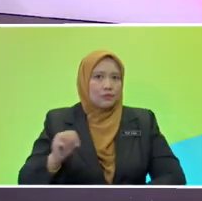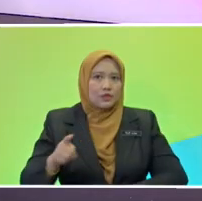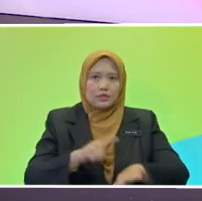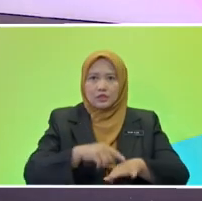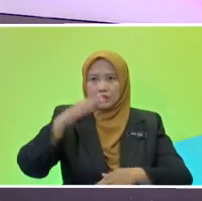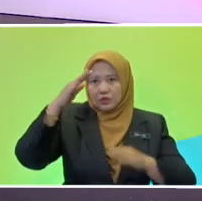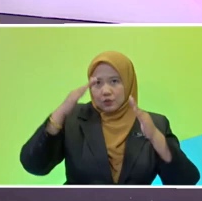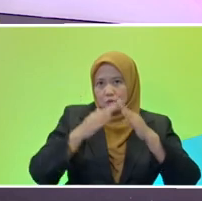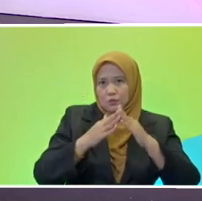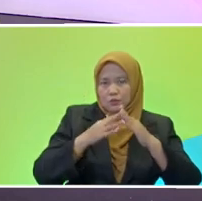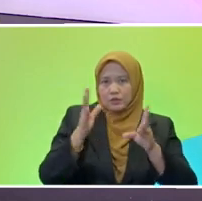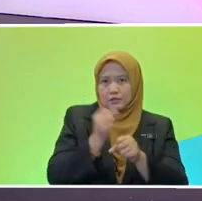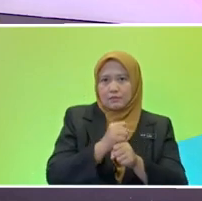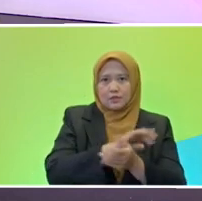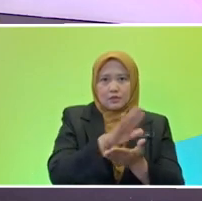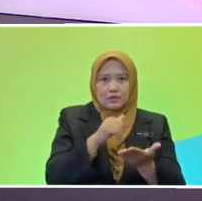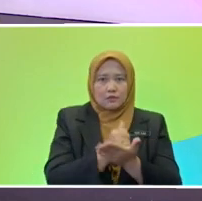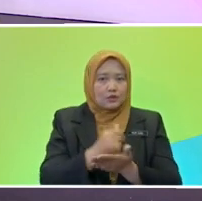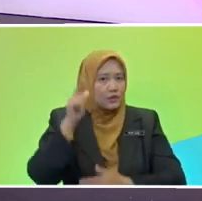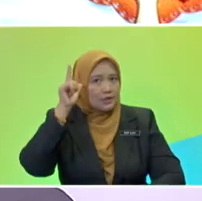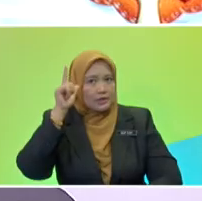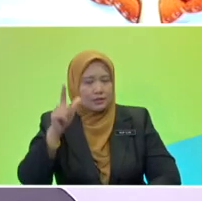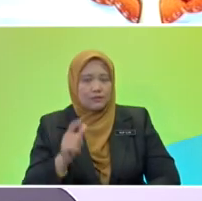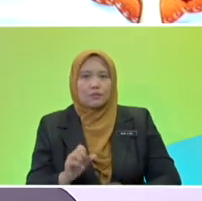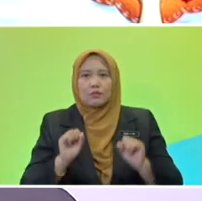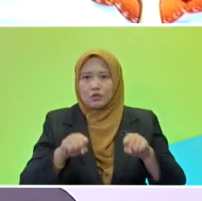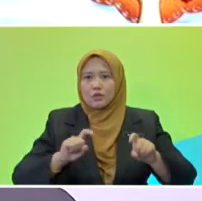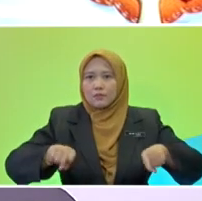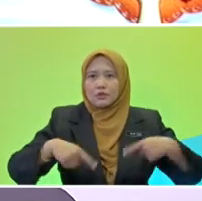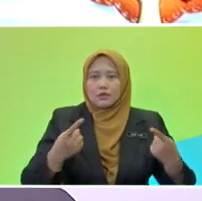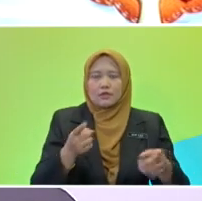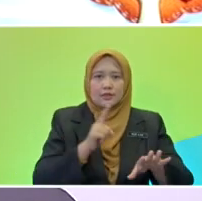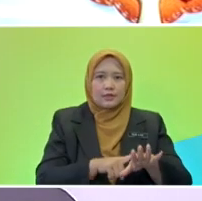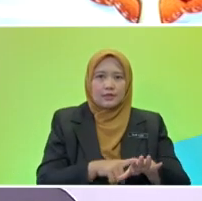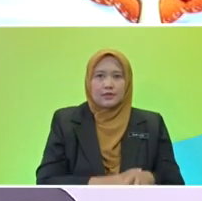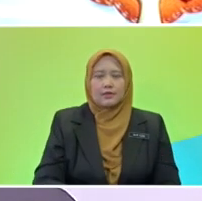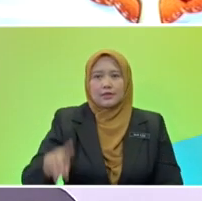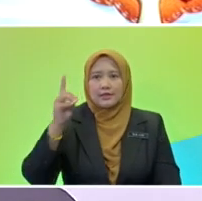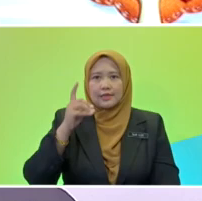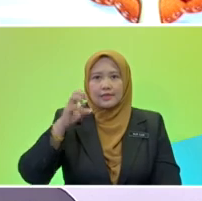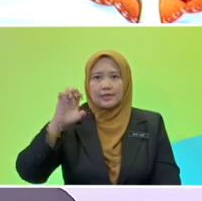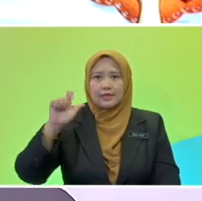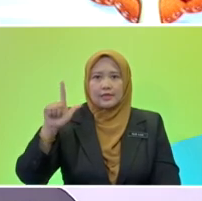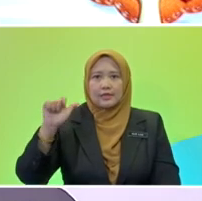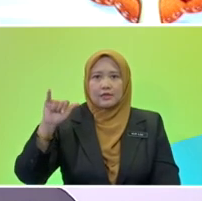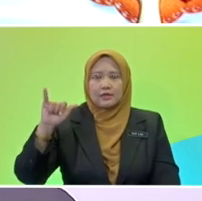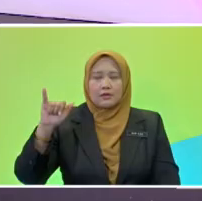dapatkan semua yang kita lihat di sini Boleh dapatkan di Porter delima